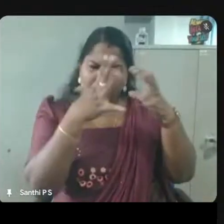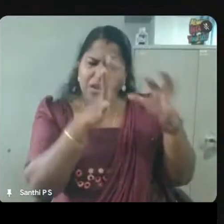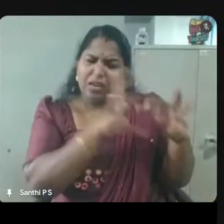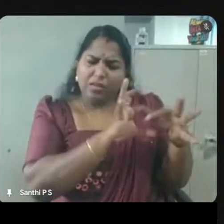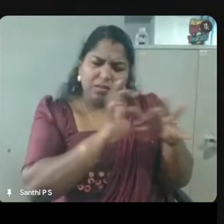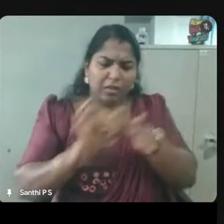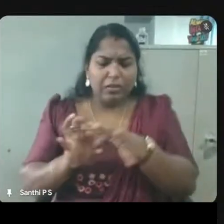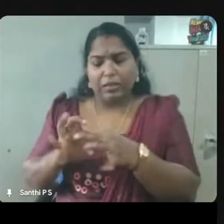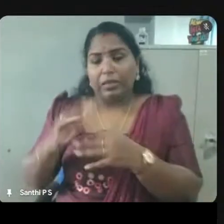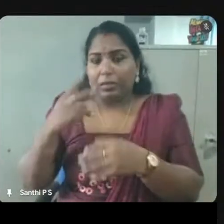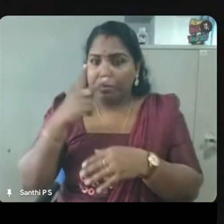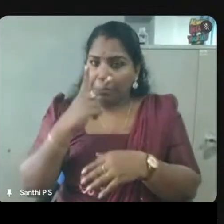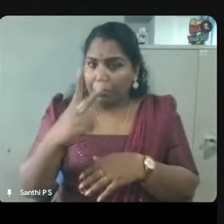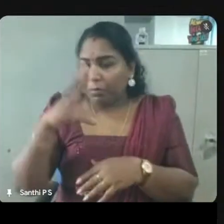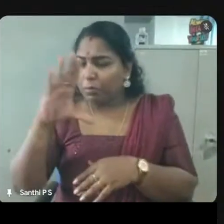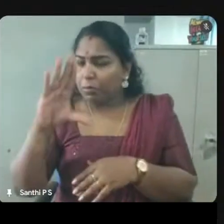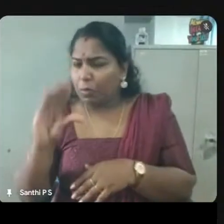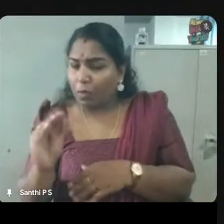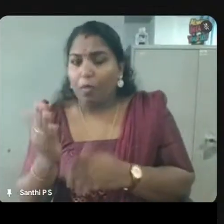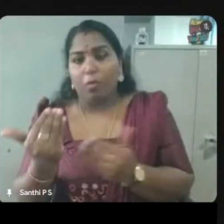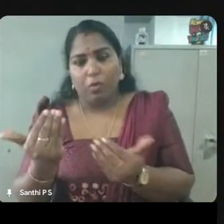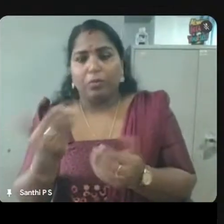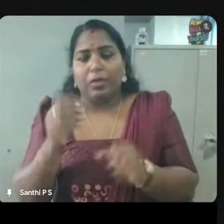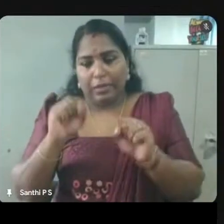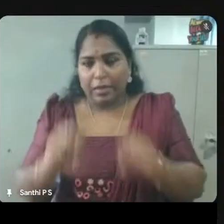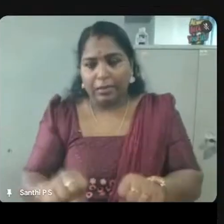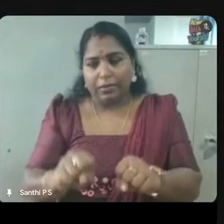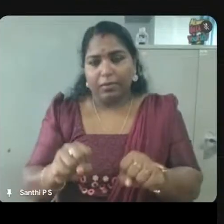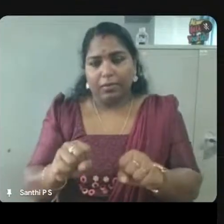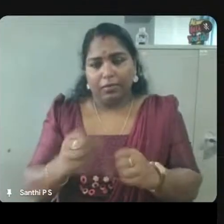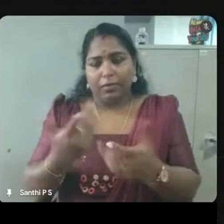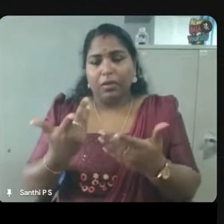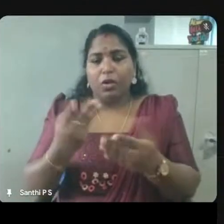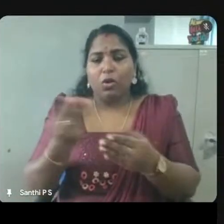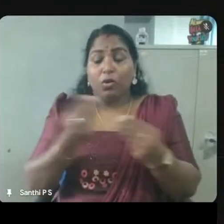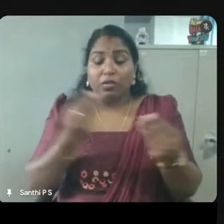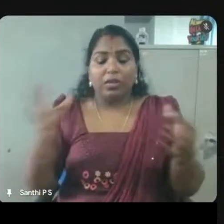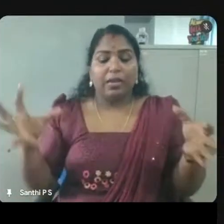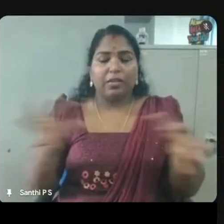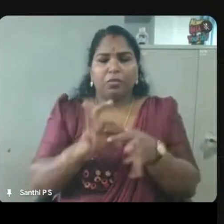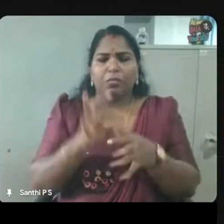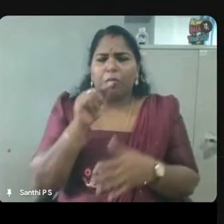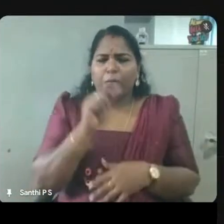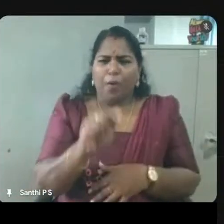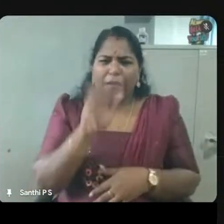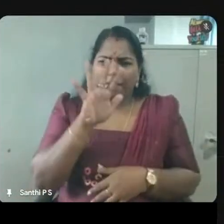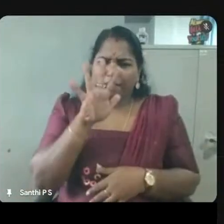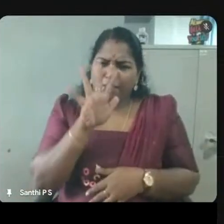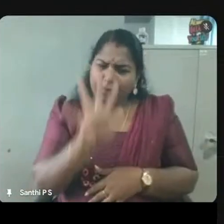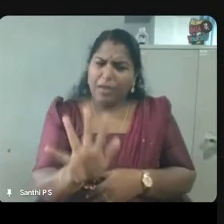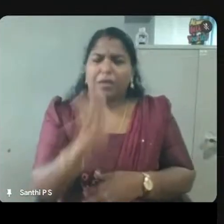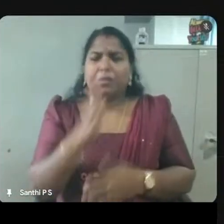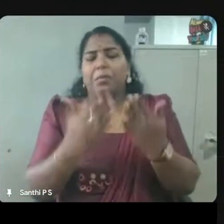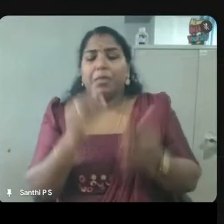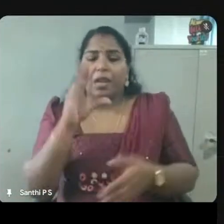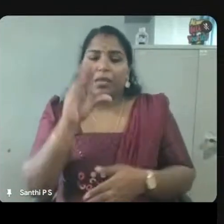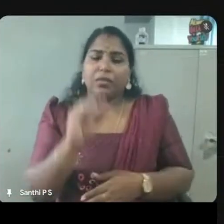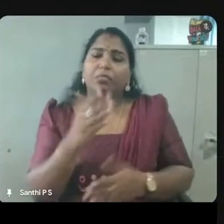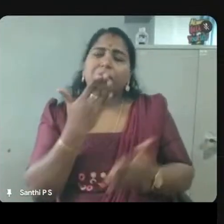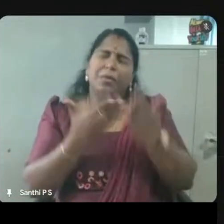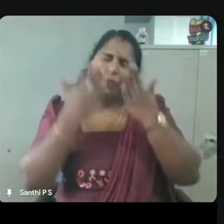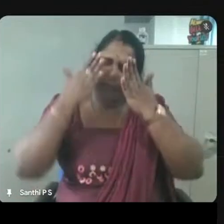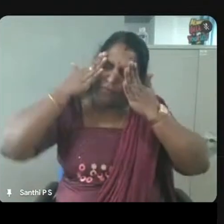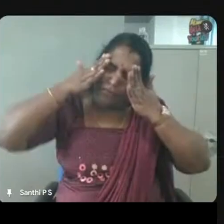രണ്ടും വളരെ റിലേറ്റഡ് ആണ്. ഒരു ചെറിയ അസ്റ്റിഗ്മാറ്റിസം, ഒരു 0.5 അസ്റ്റിഗ്മാറ്റിസ് ആയിരിക്കാം, ഒരു വിധത്തിൽ നമ്മൾ സ്ട്രെയിൻ ചെയ്തൊക്കെ നമുക്ക് കാണാൻ